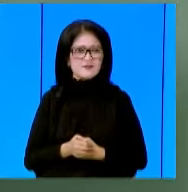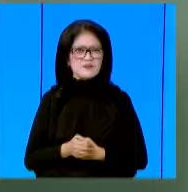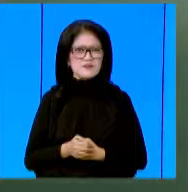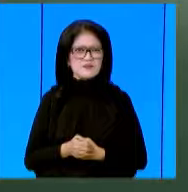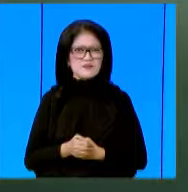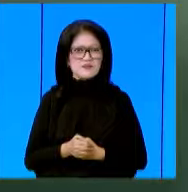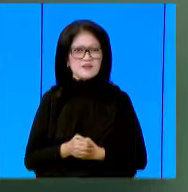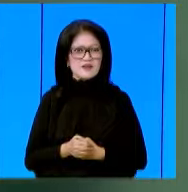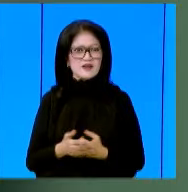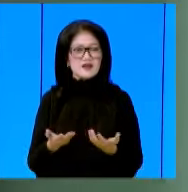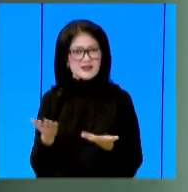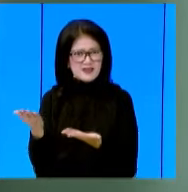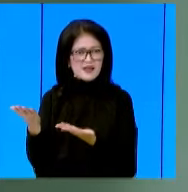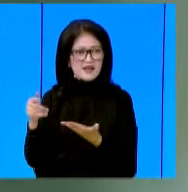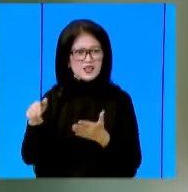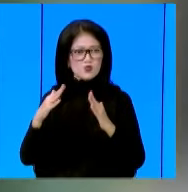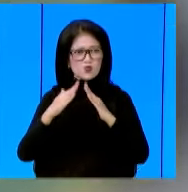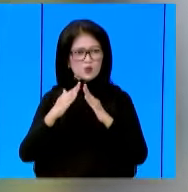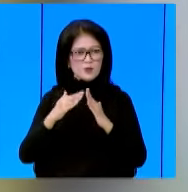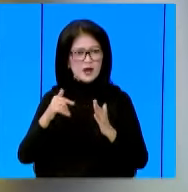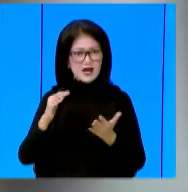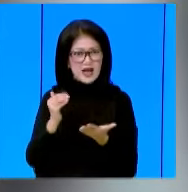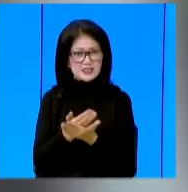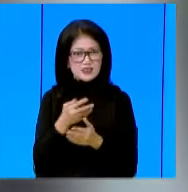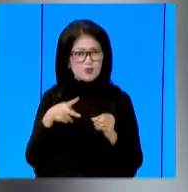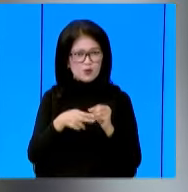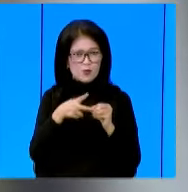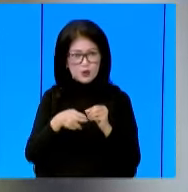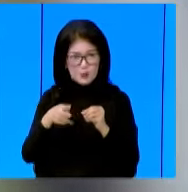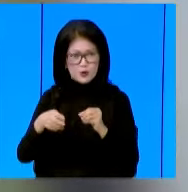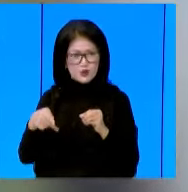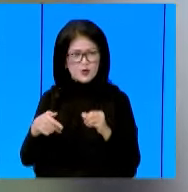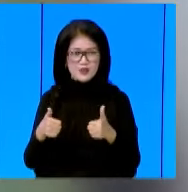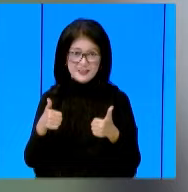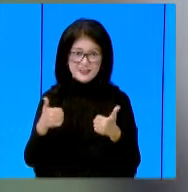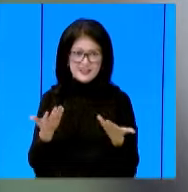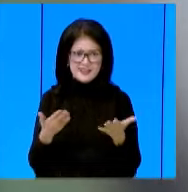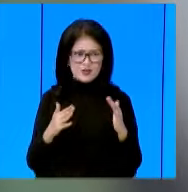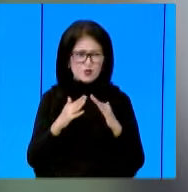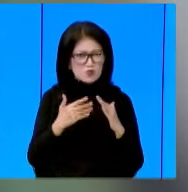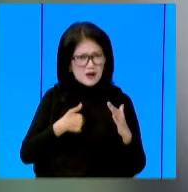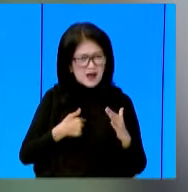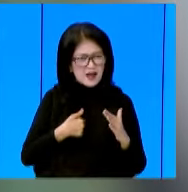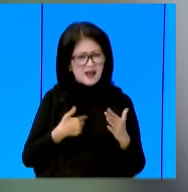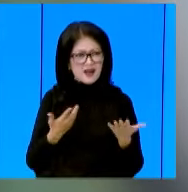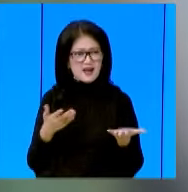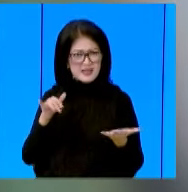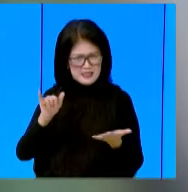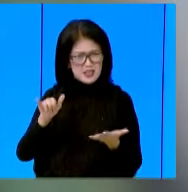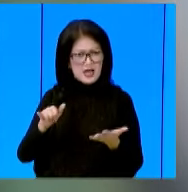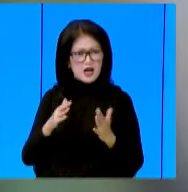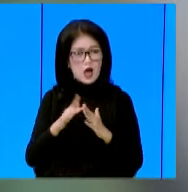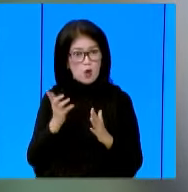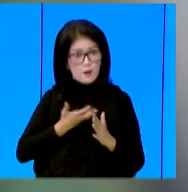Nah, ini rumah hasil dari potongan gaji Bapak yang gak seberapa itu, UMR Jogja kan? Ini rumah saya? Dapat ini ya, kalau Bapak pengen rumah mewah ya